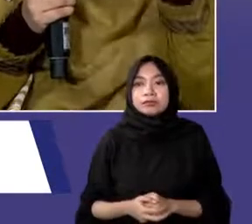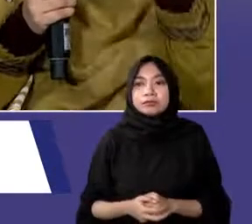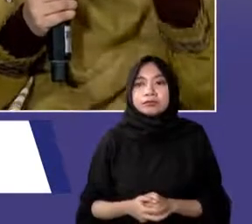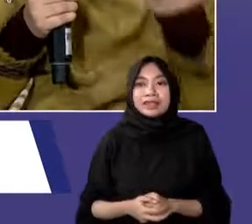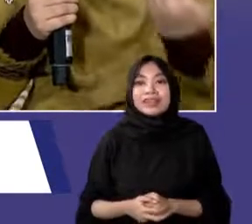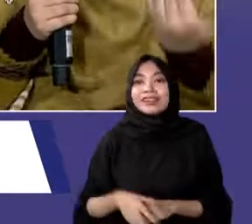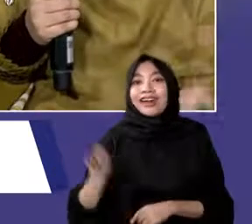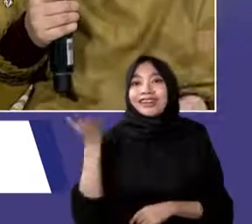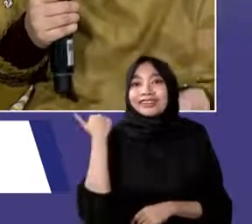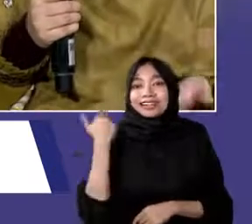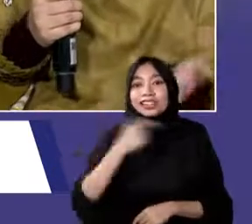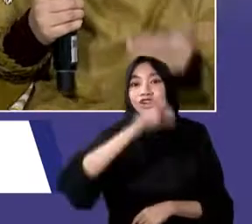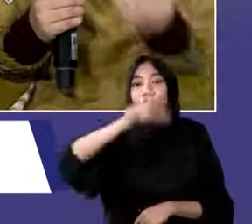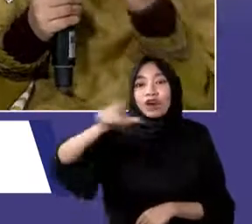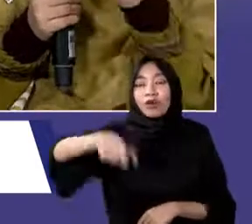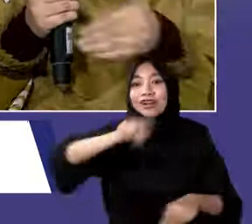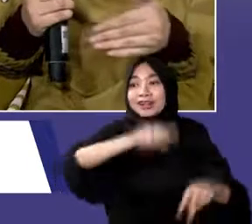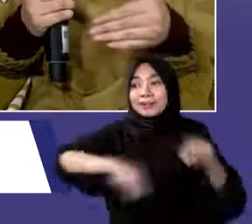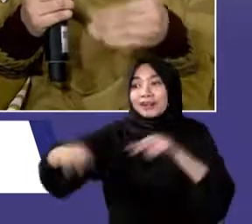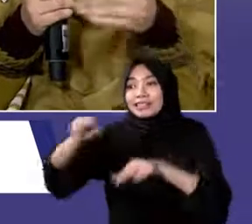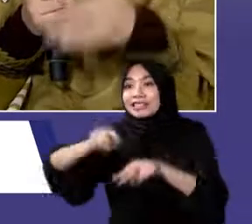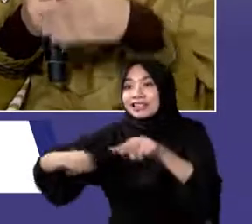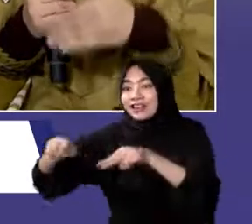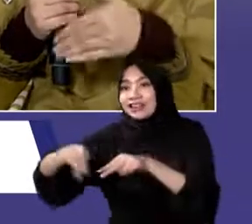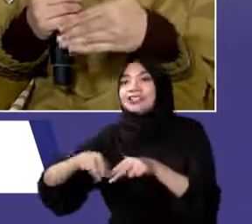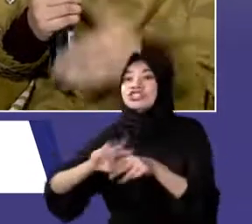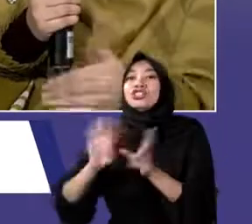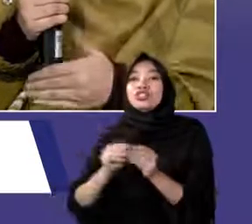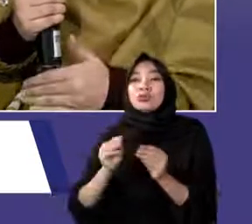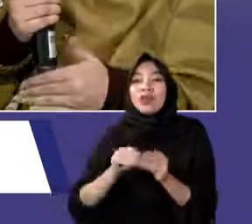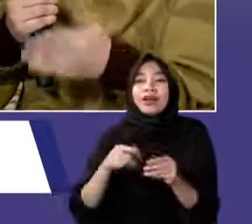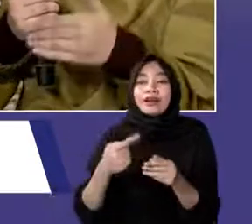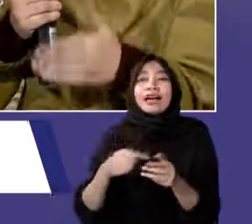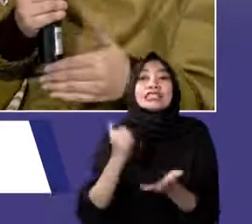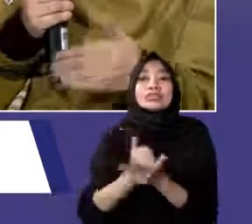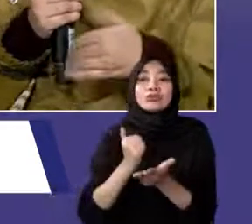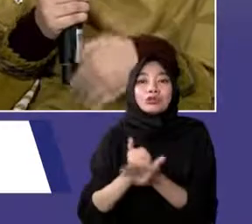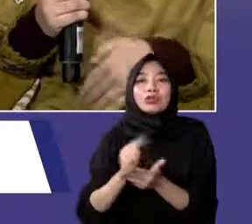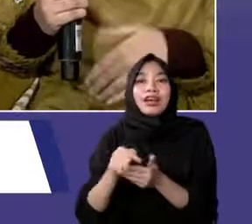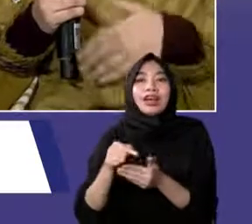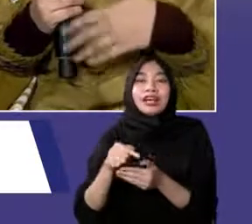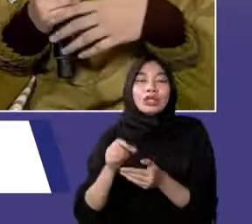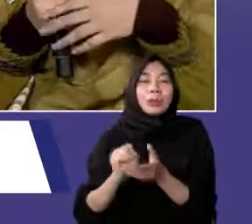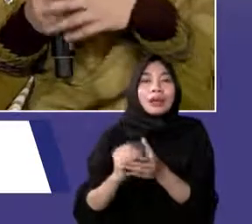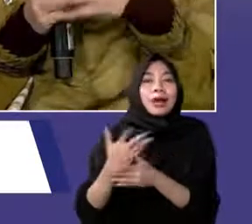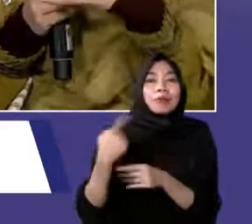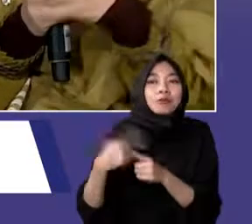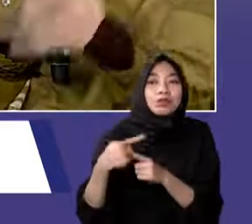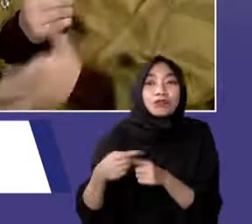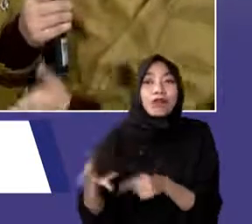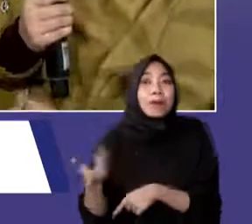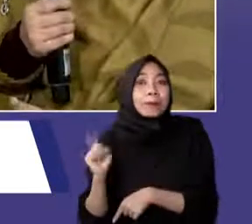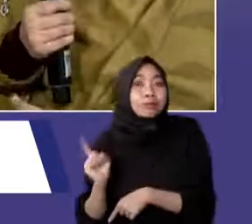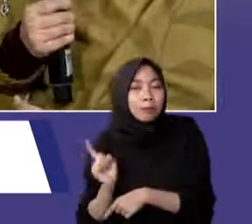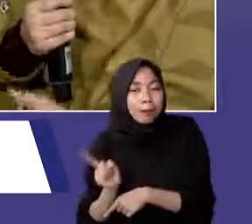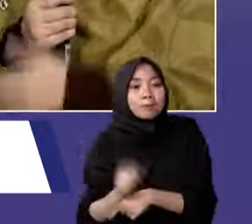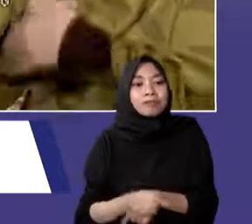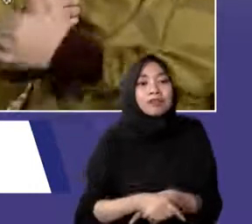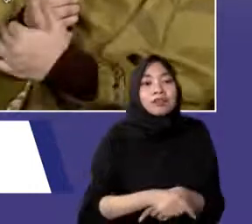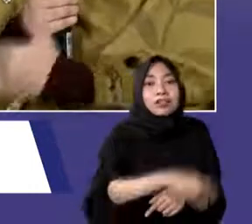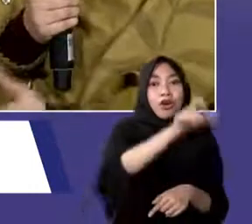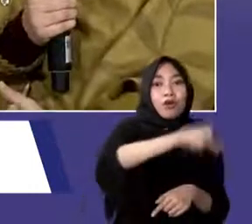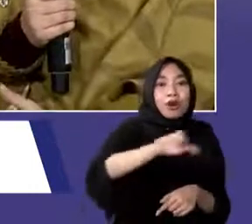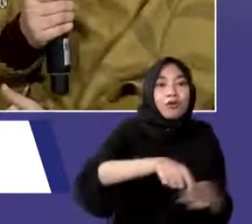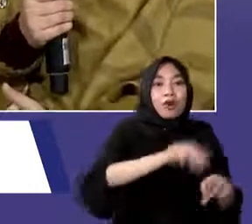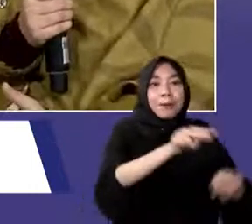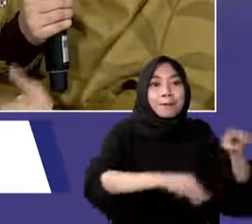sudah lihat nih jumlah orang yang diperiksa. Sebenarnya ini korelasinya sangat positif, artinya ketika terjadi penambahan jumlah pemeriksaan,